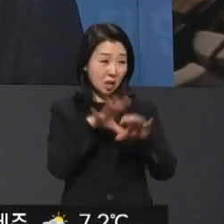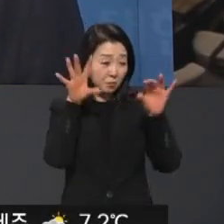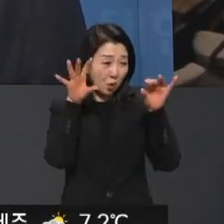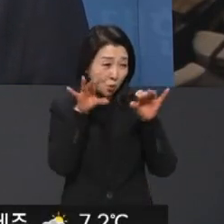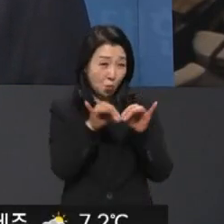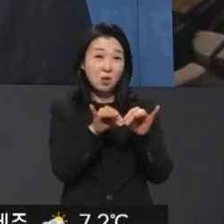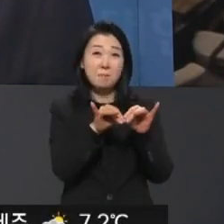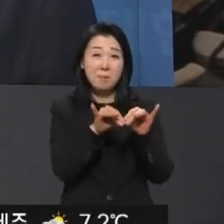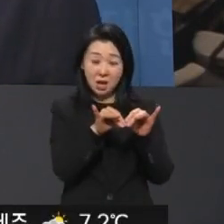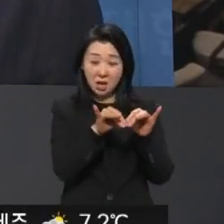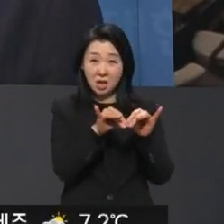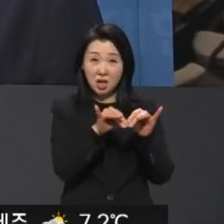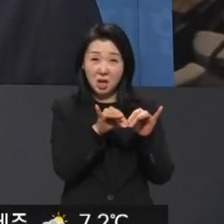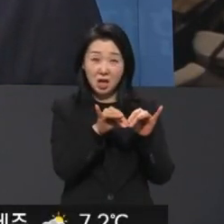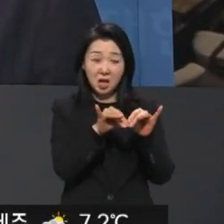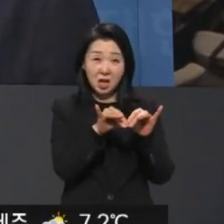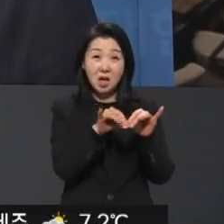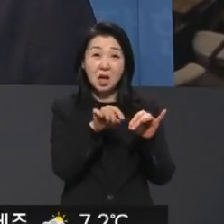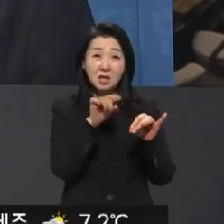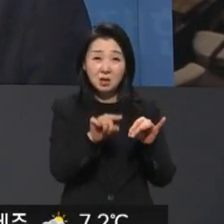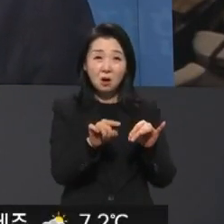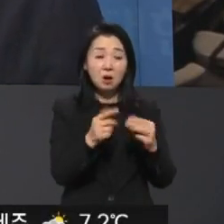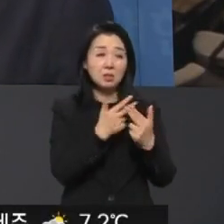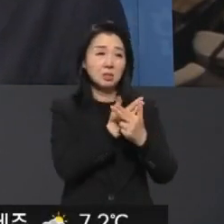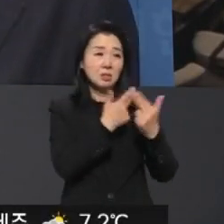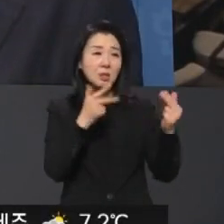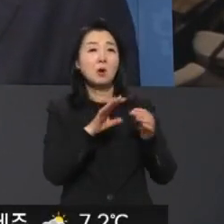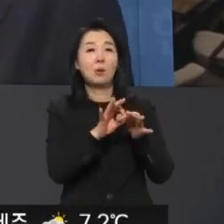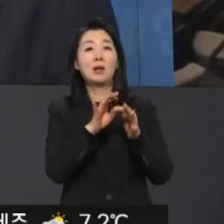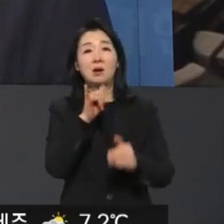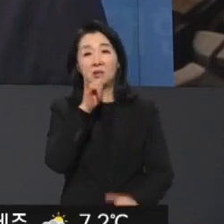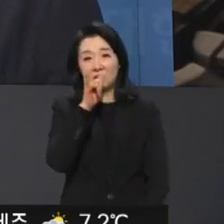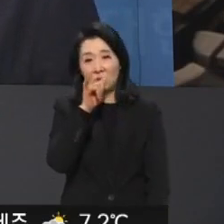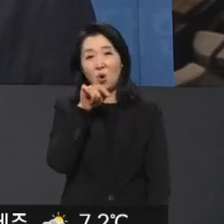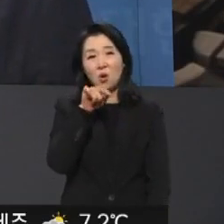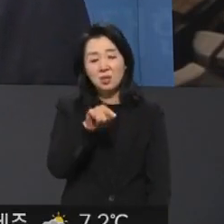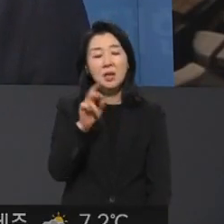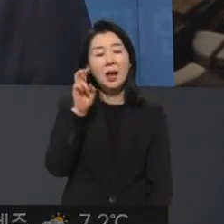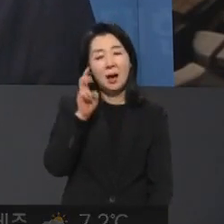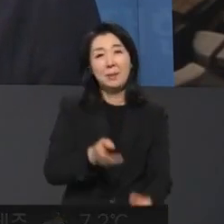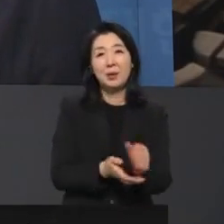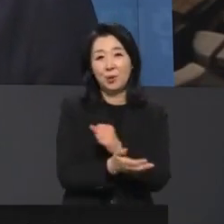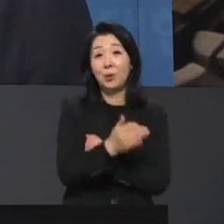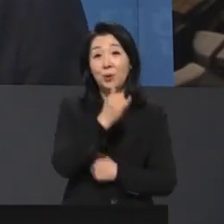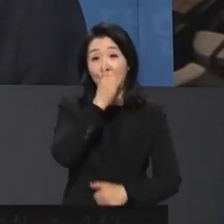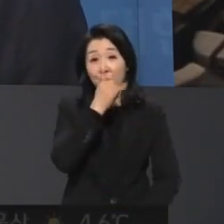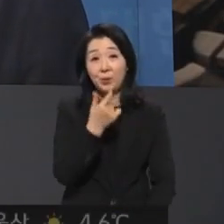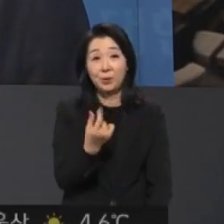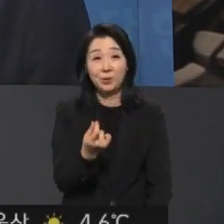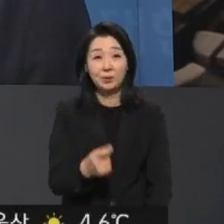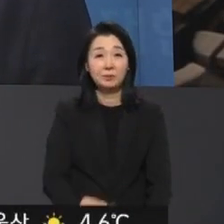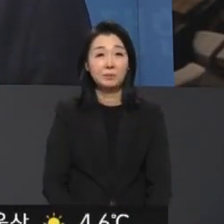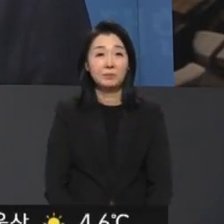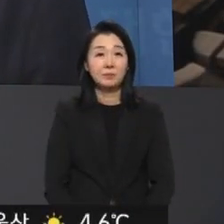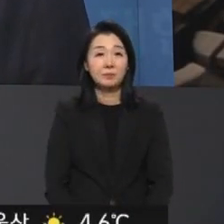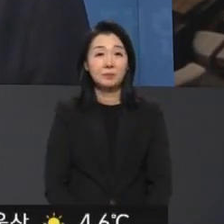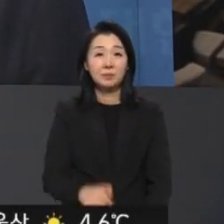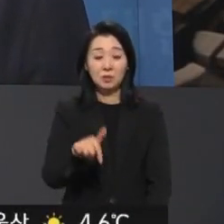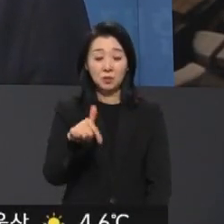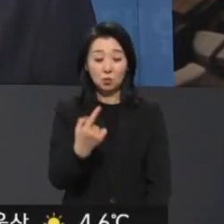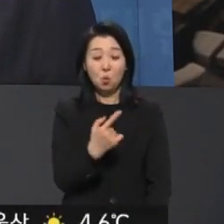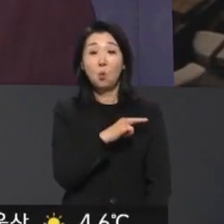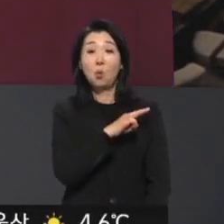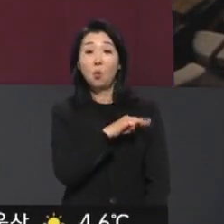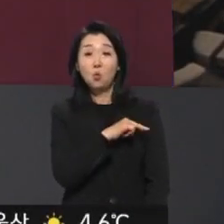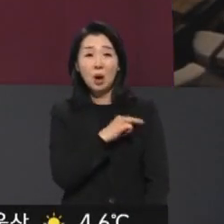이재명 대표의 미래와도 연관되어 있다는 점이 좀 다르죠. 이 부분이 아마도 영향을 좀 미친 걸로 풀이가 되는데요. 노 의원